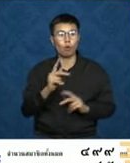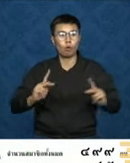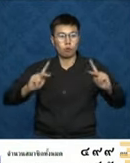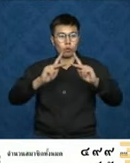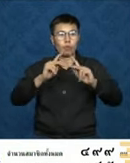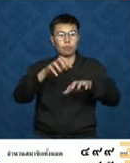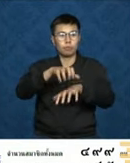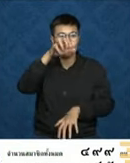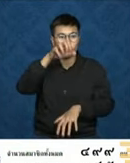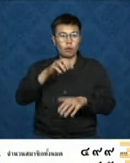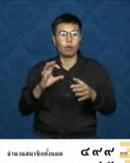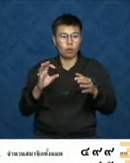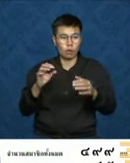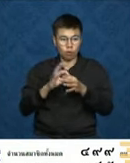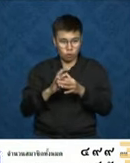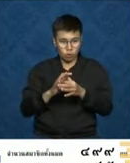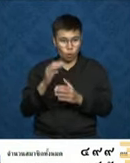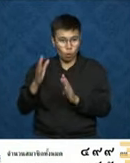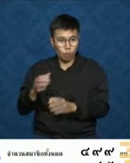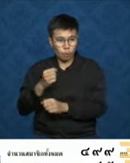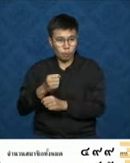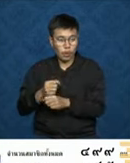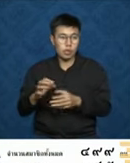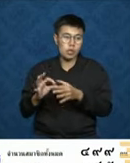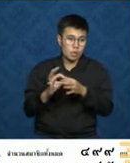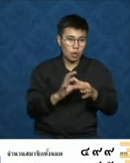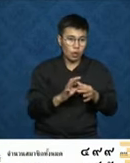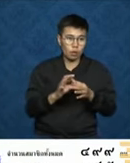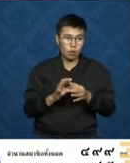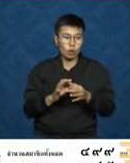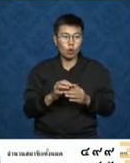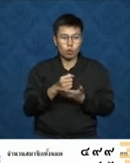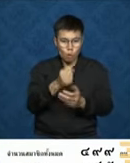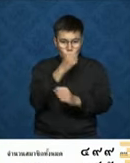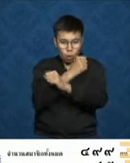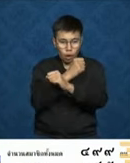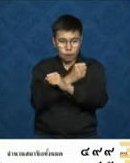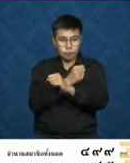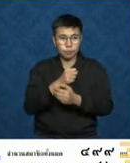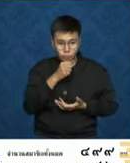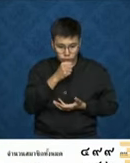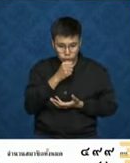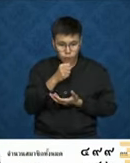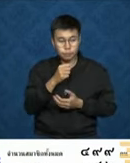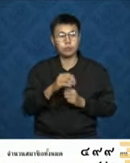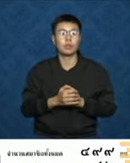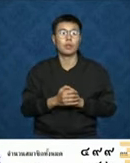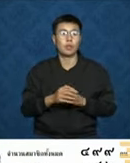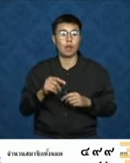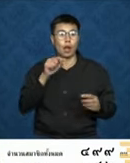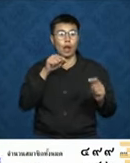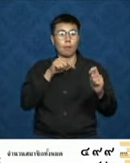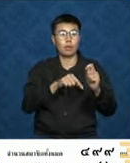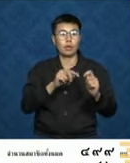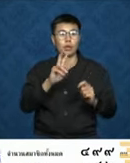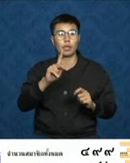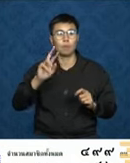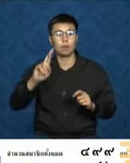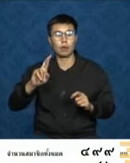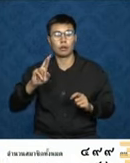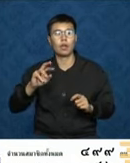มหาดไทยและหน่วยงานที่เกี่ยวข้องกรุณาดำเนินการปราบปราและและแก้ไขยาเสพติดในพื้นที่อำเภอเข็มราช